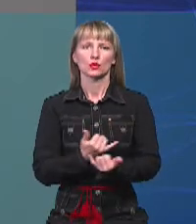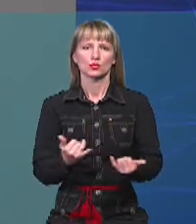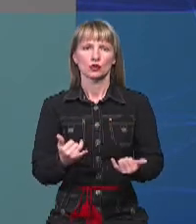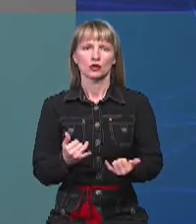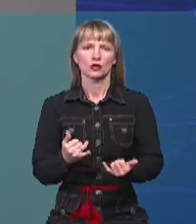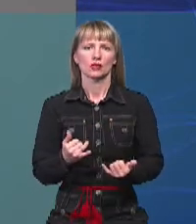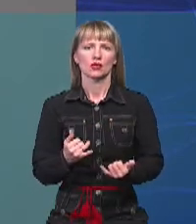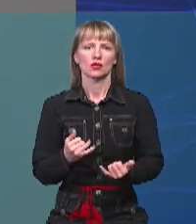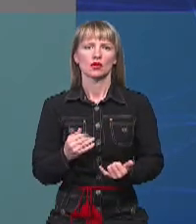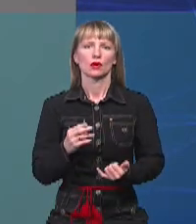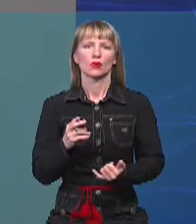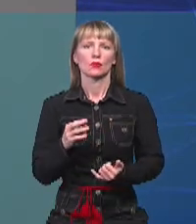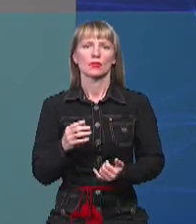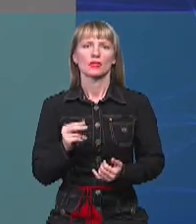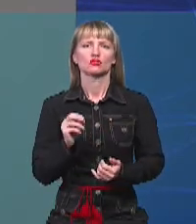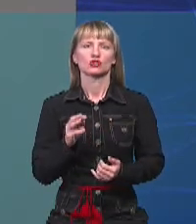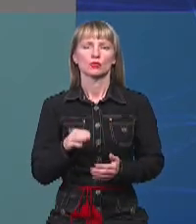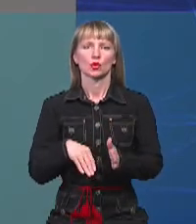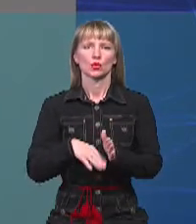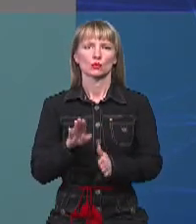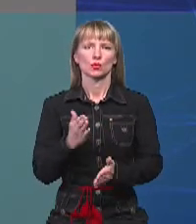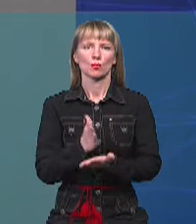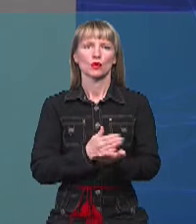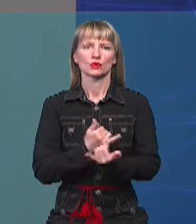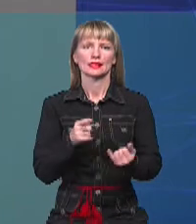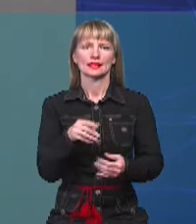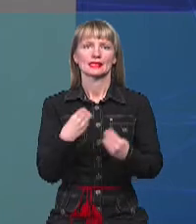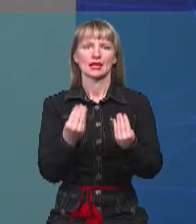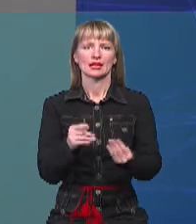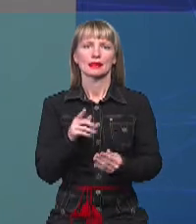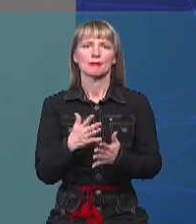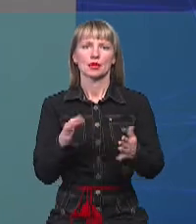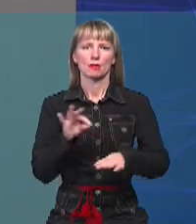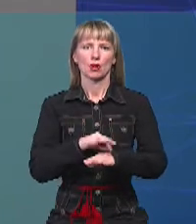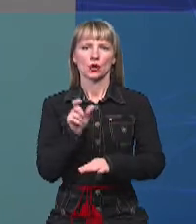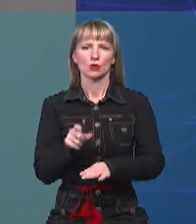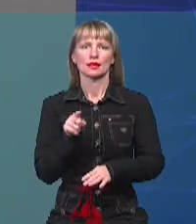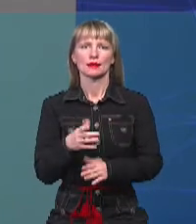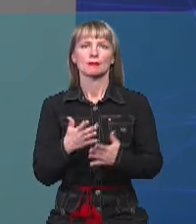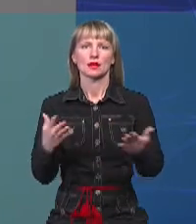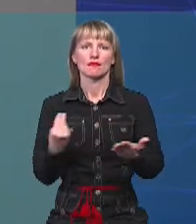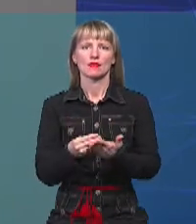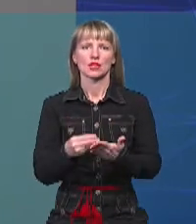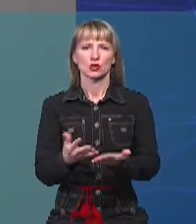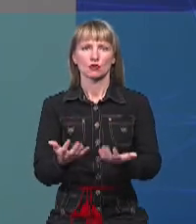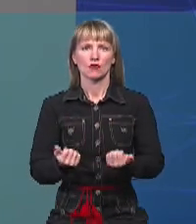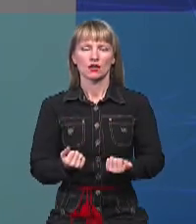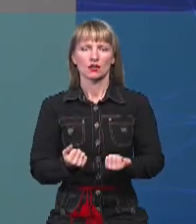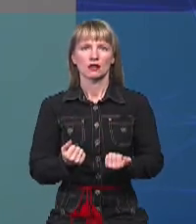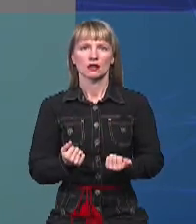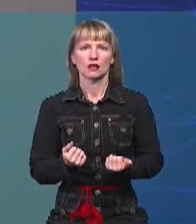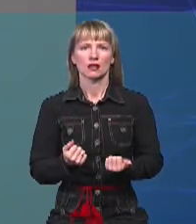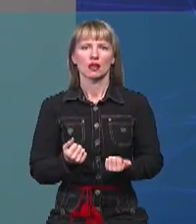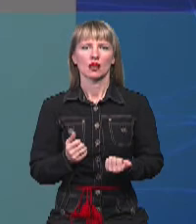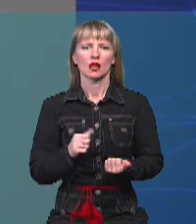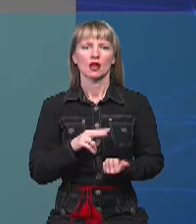Бо чим якісніші послуги ти надаєш, тим більше пацієнтів, тим більше фінансування. Але от